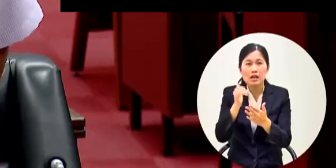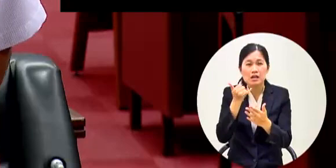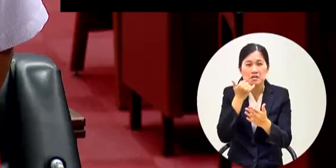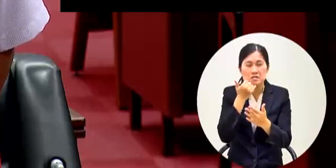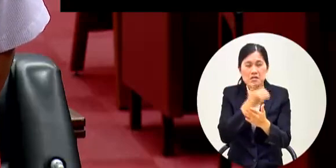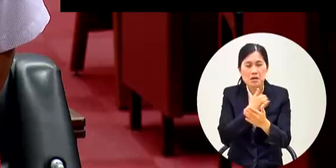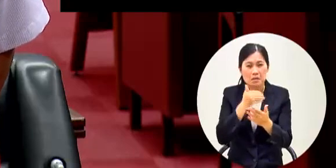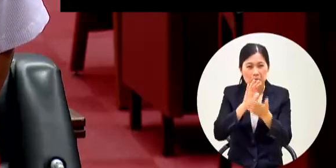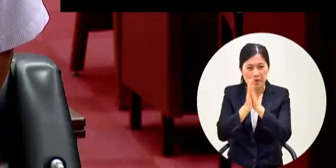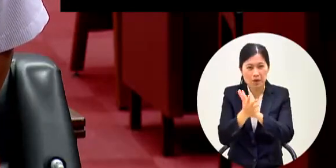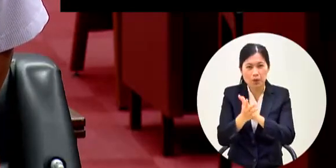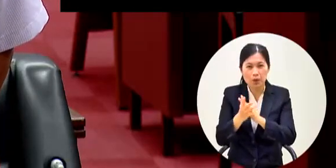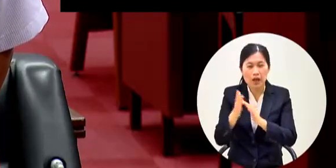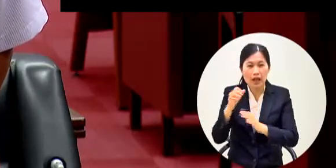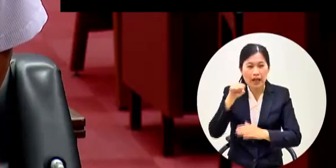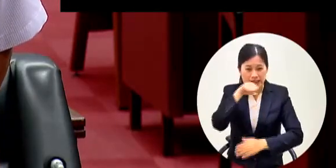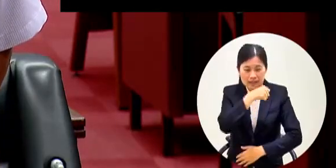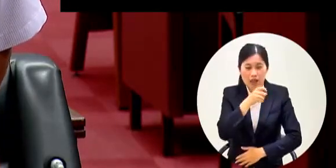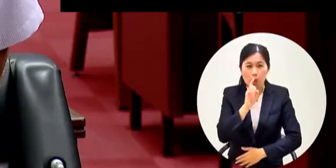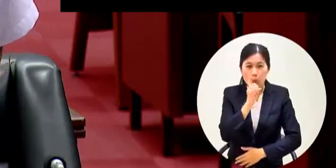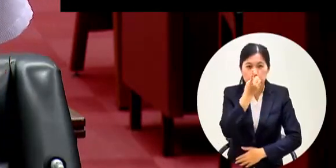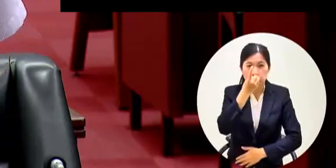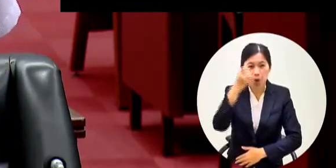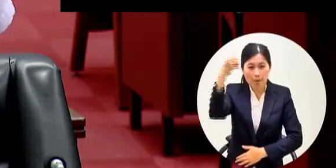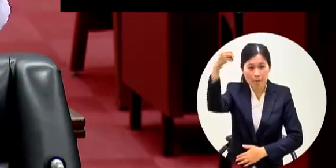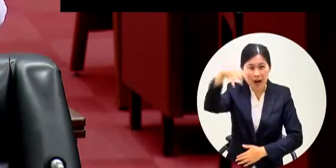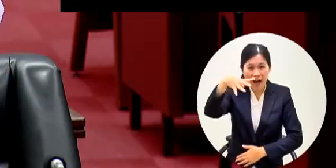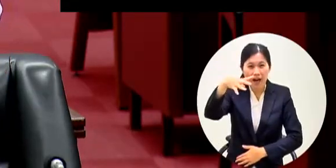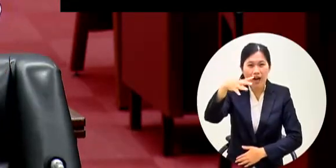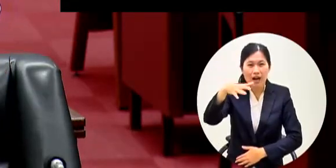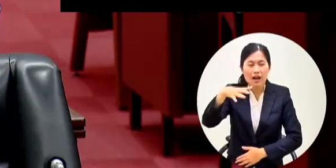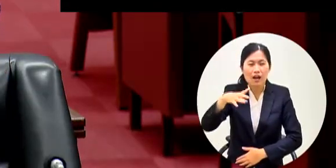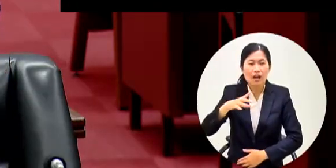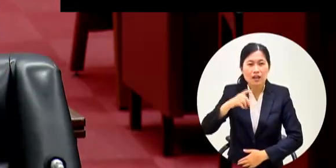将来有可能变成我们台湾唯一的太阳。